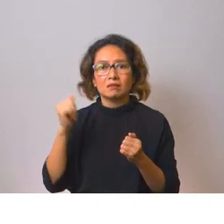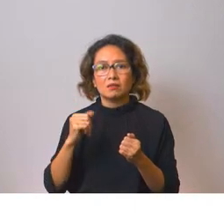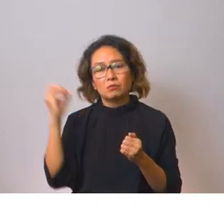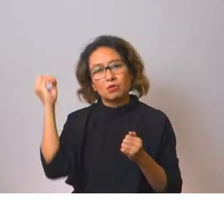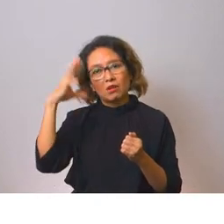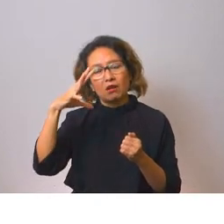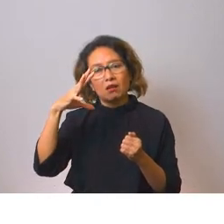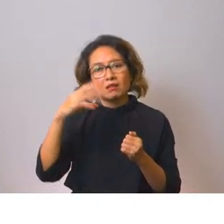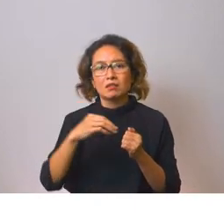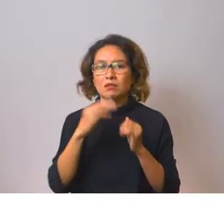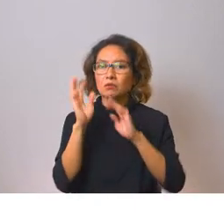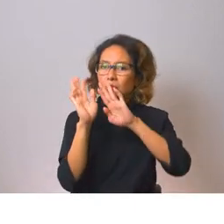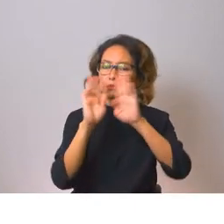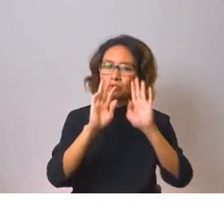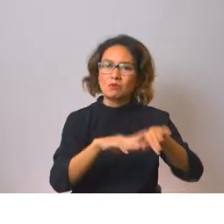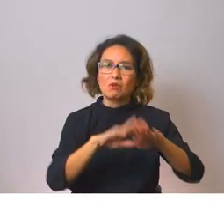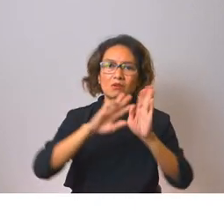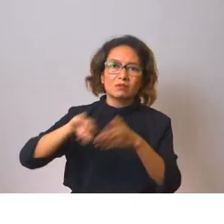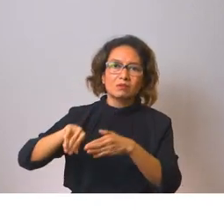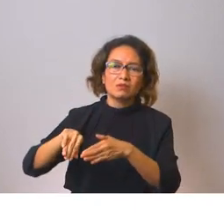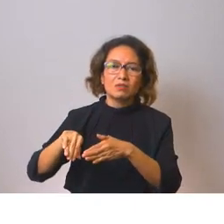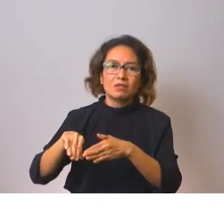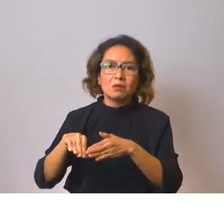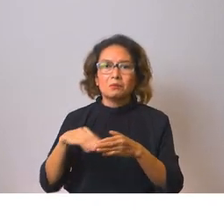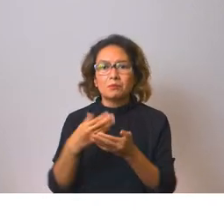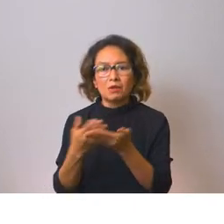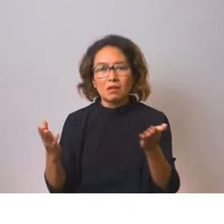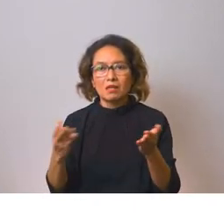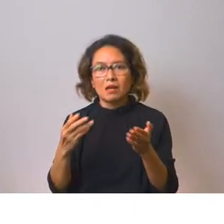Jadi aku buat mereka sedih.